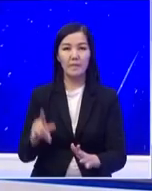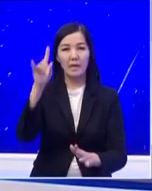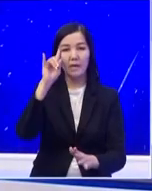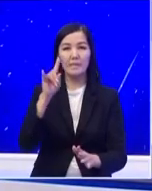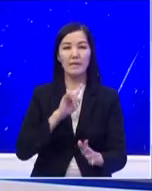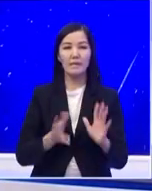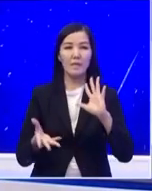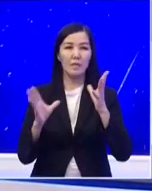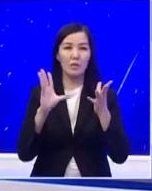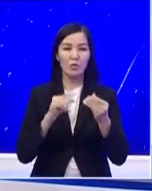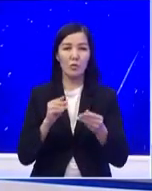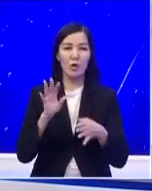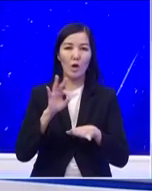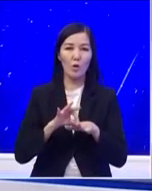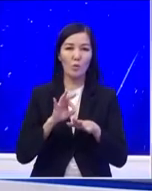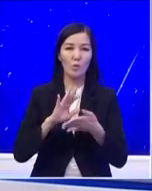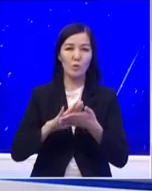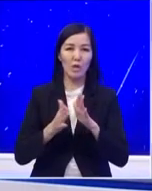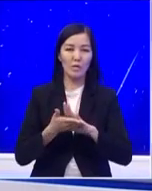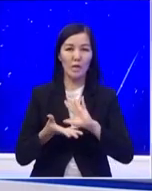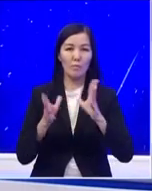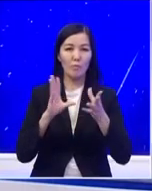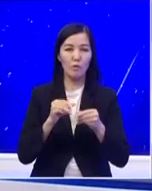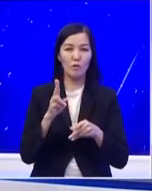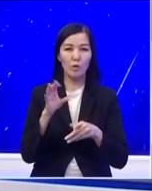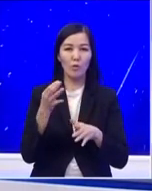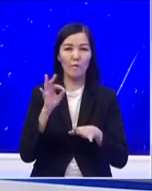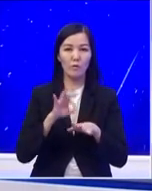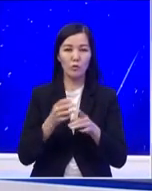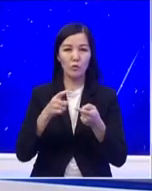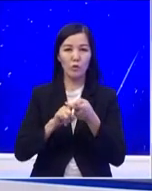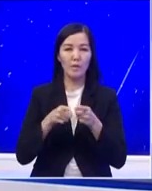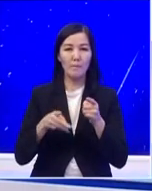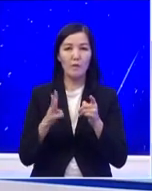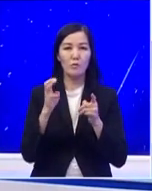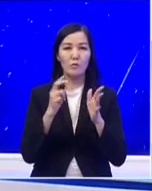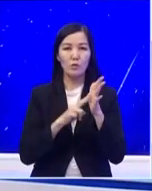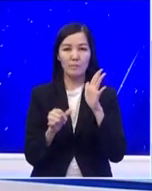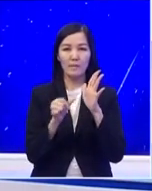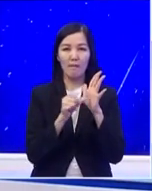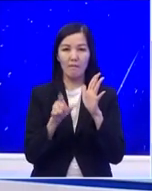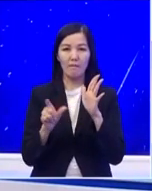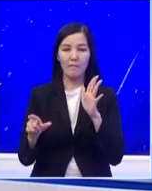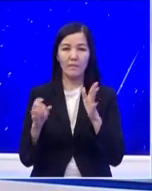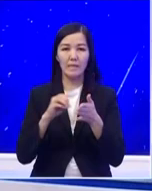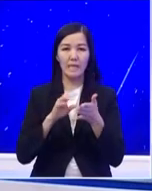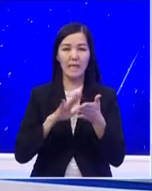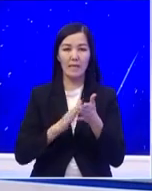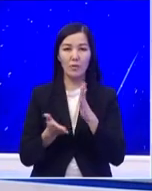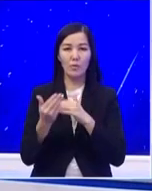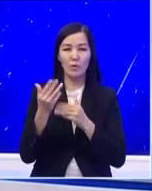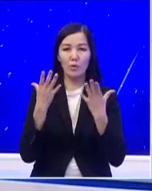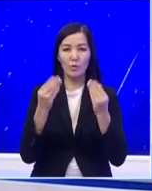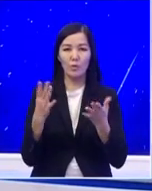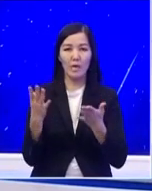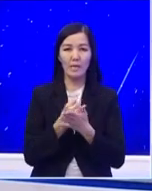Елдегі соңғы эпидемиологиялық жағдай бойынша COVID-19 жұқтырған тағы 1376 адам тіркелді. Бұл көрсеткіштер өткен тәулікте